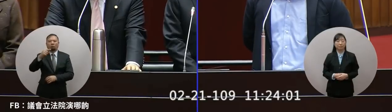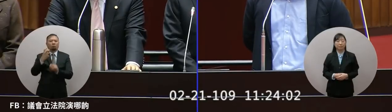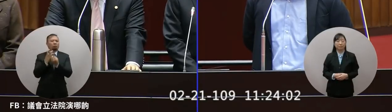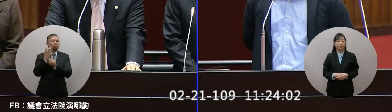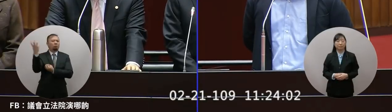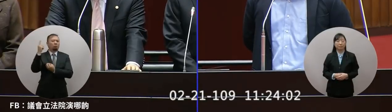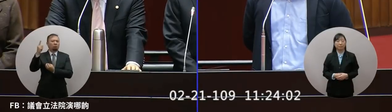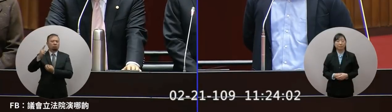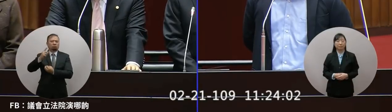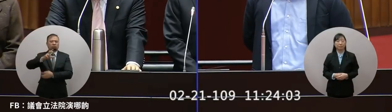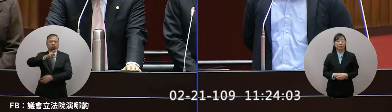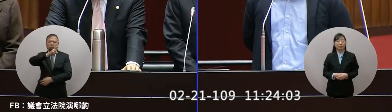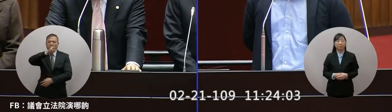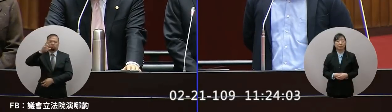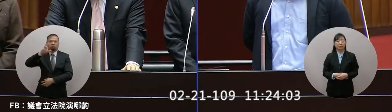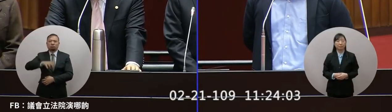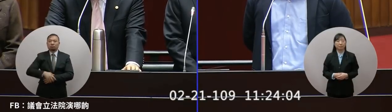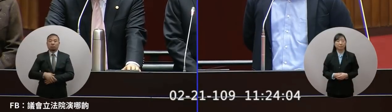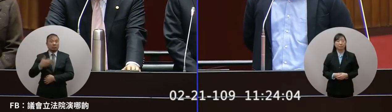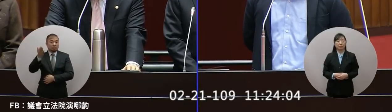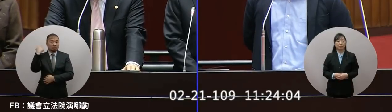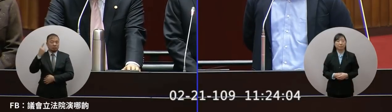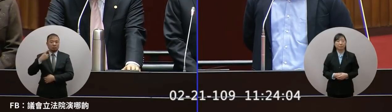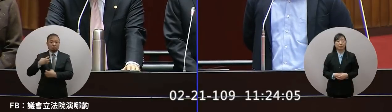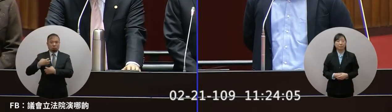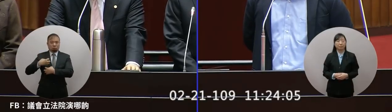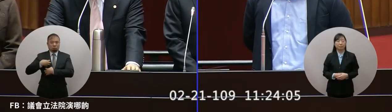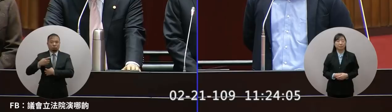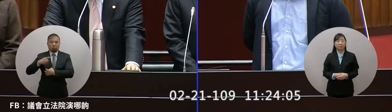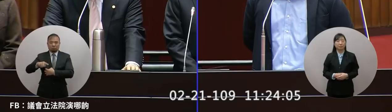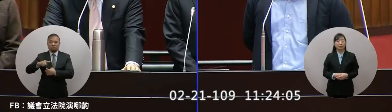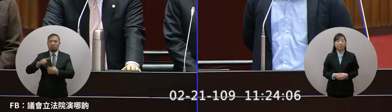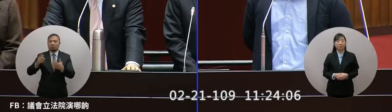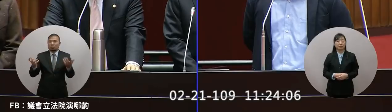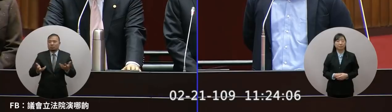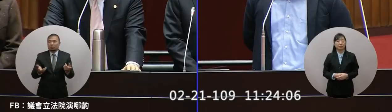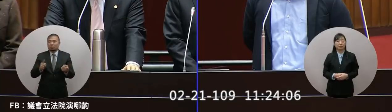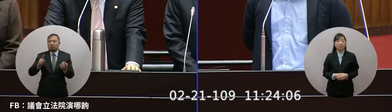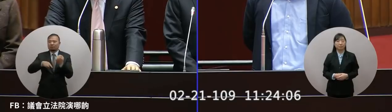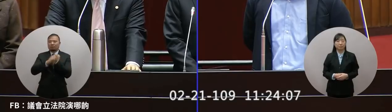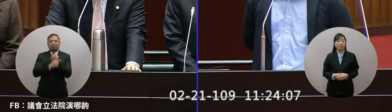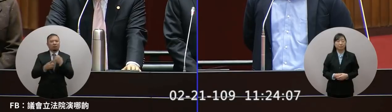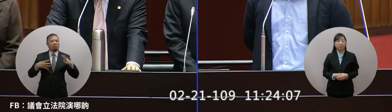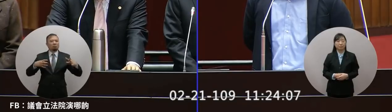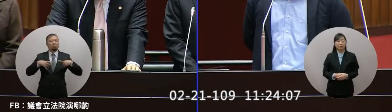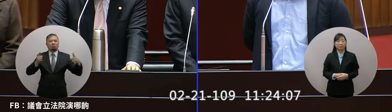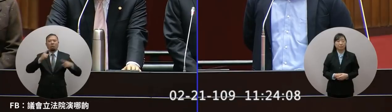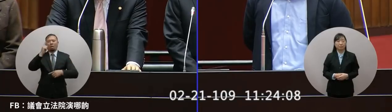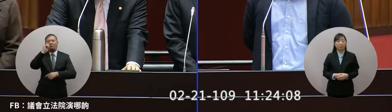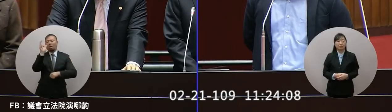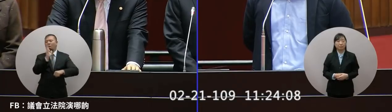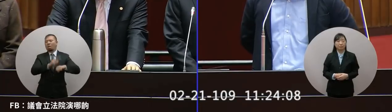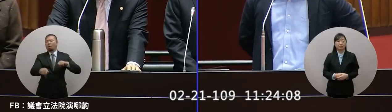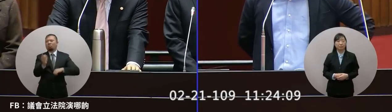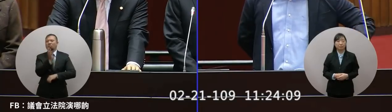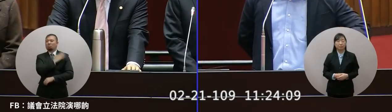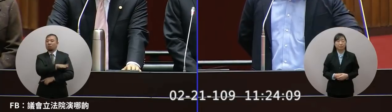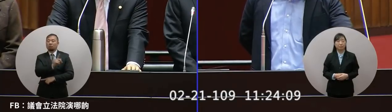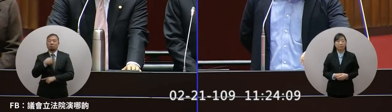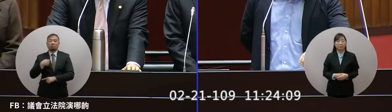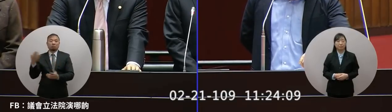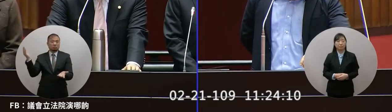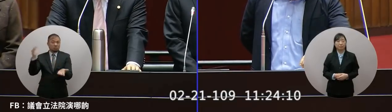庭的法官没有照我们的要求处理。如今虽然几十年过